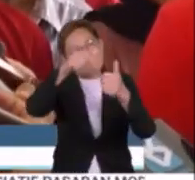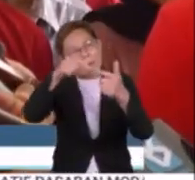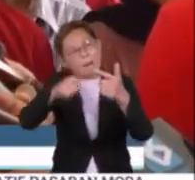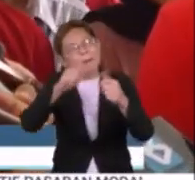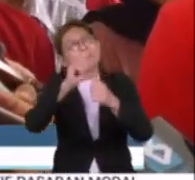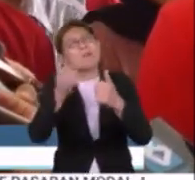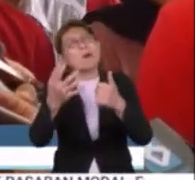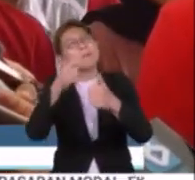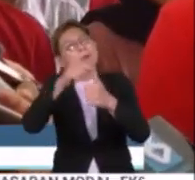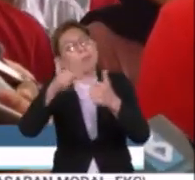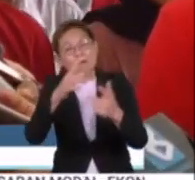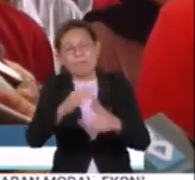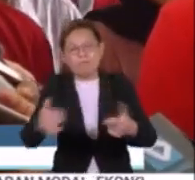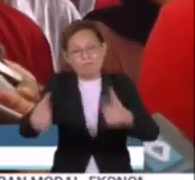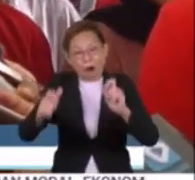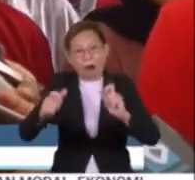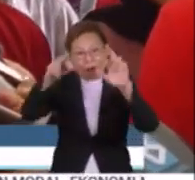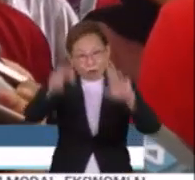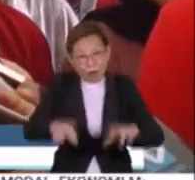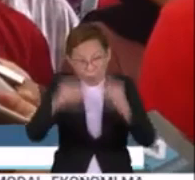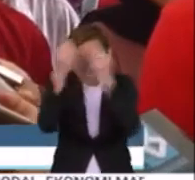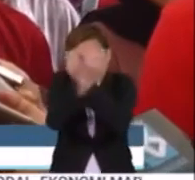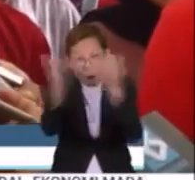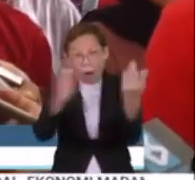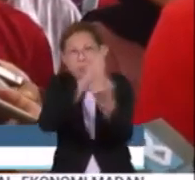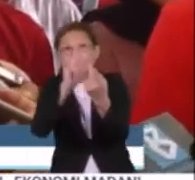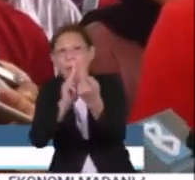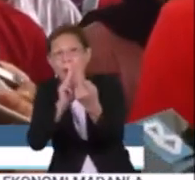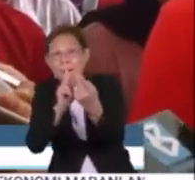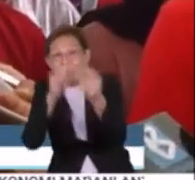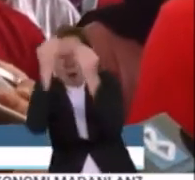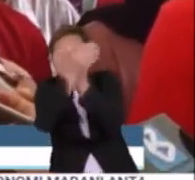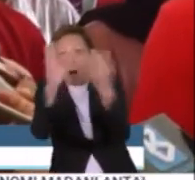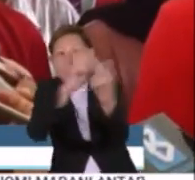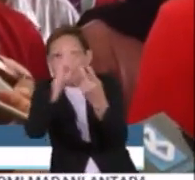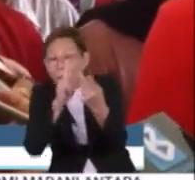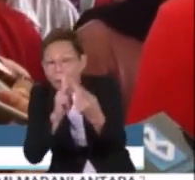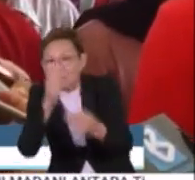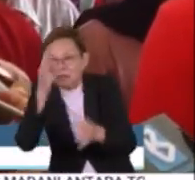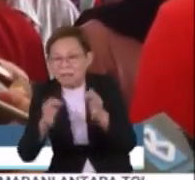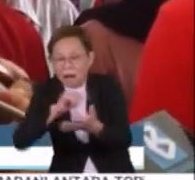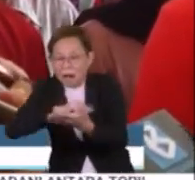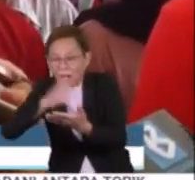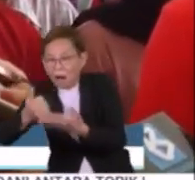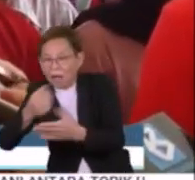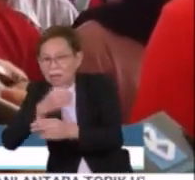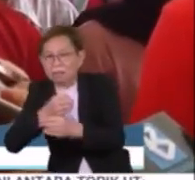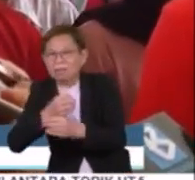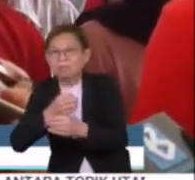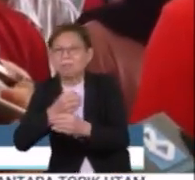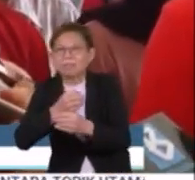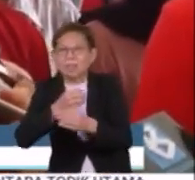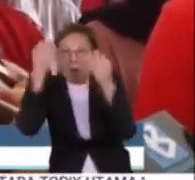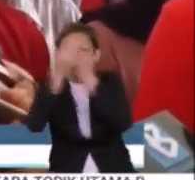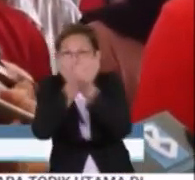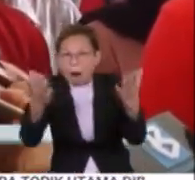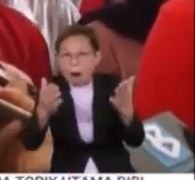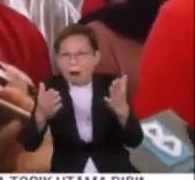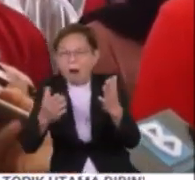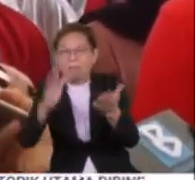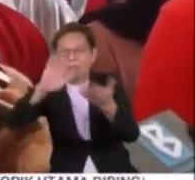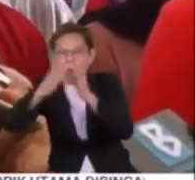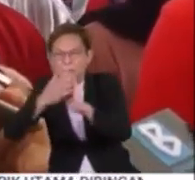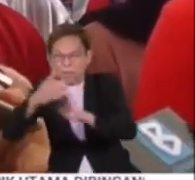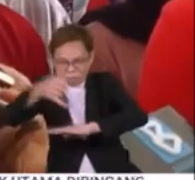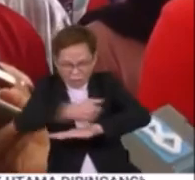termasuk segera memastikan rakyat mendapat maklumat yang tepat. Sekiranya akaun ataupun konten itu melanggar community